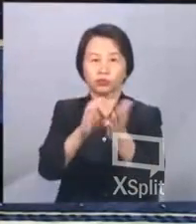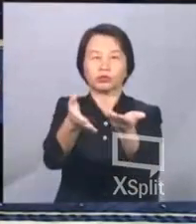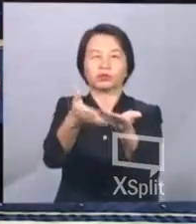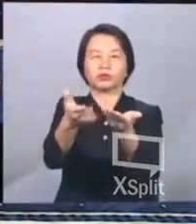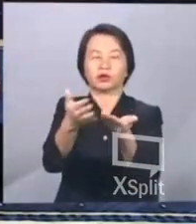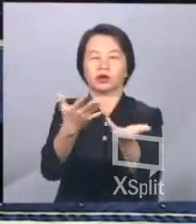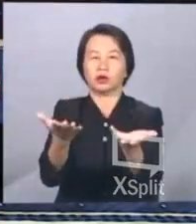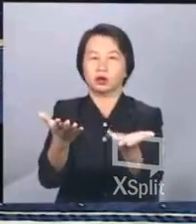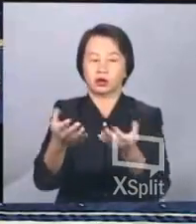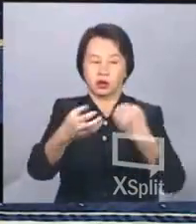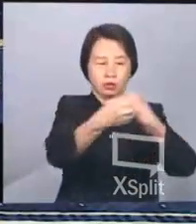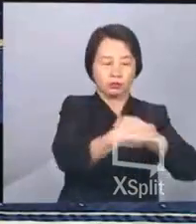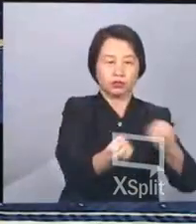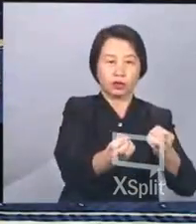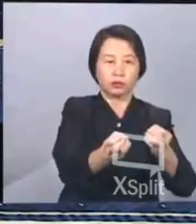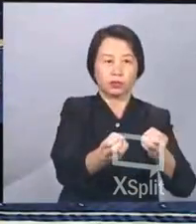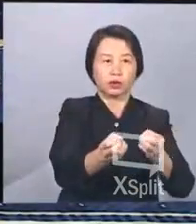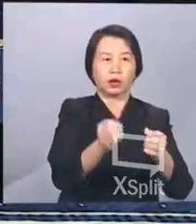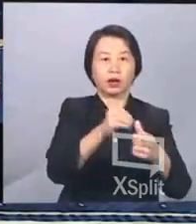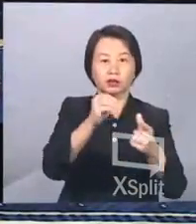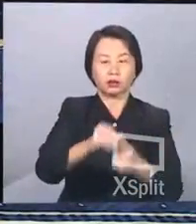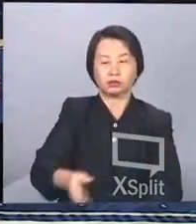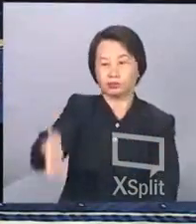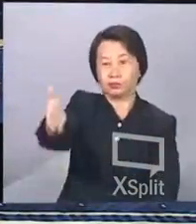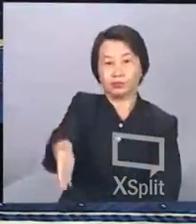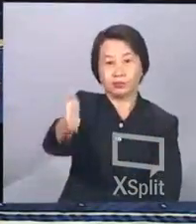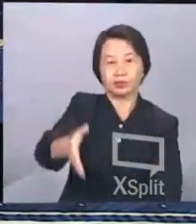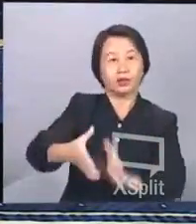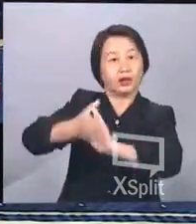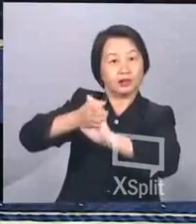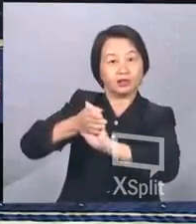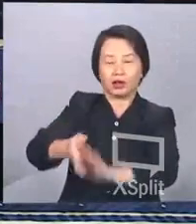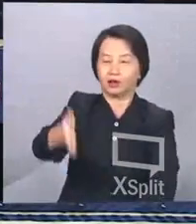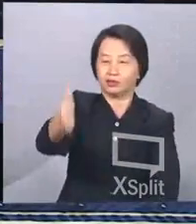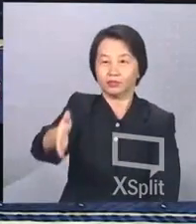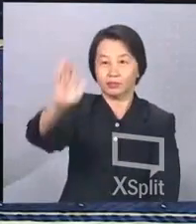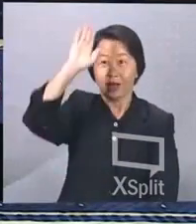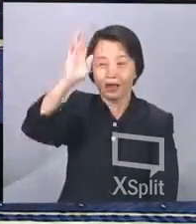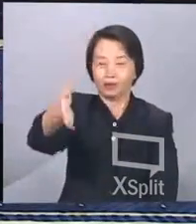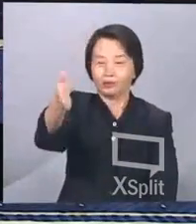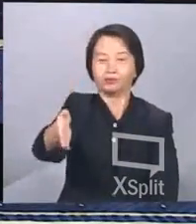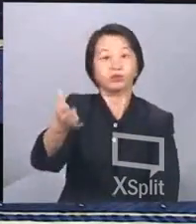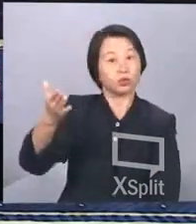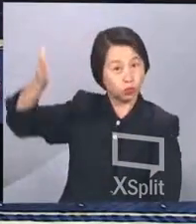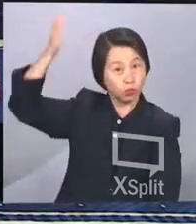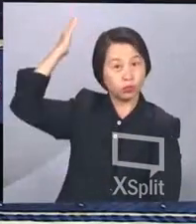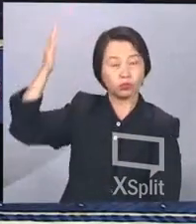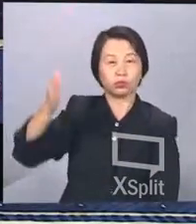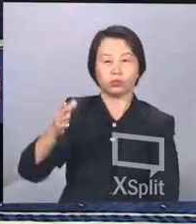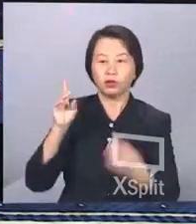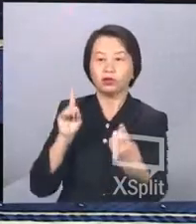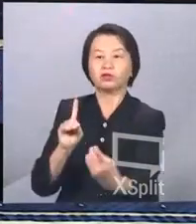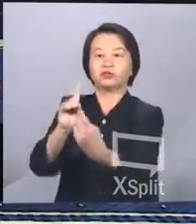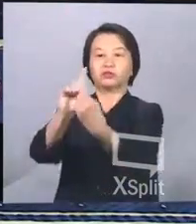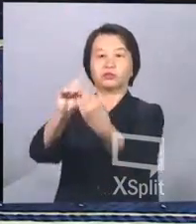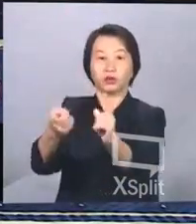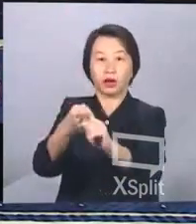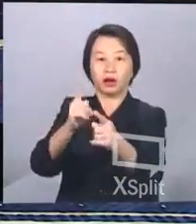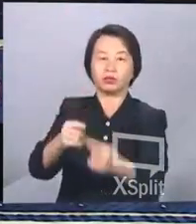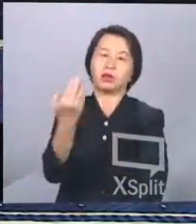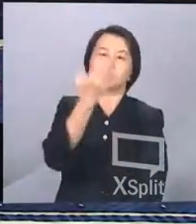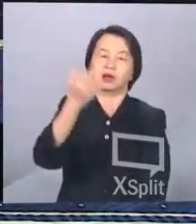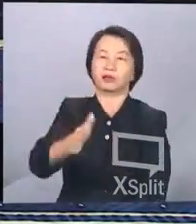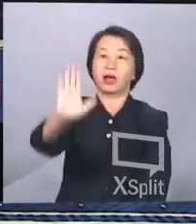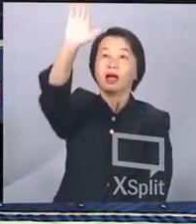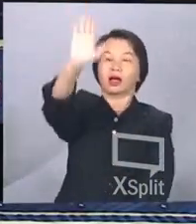mudah berjabat tangan atau pun bersalam-salaman Hai kalau dulu kita berjabat tangan bila berjumpa adalah satu